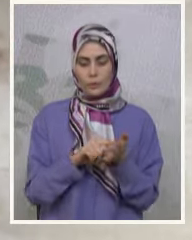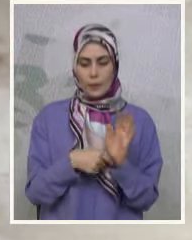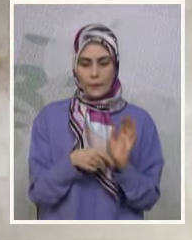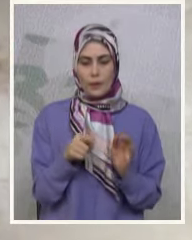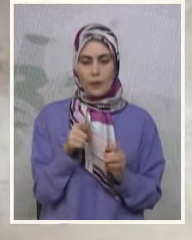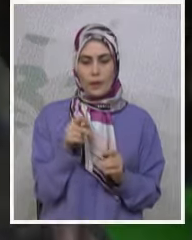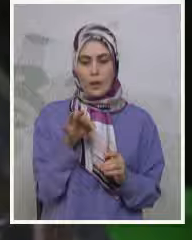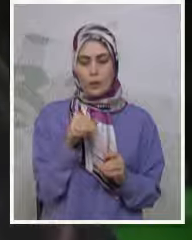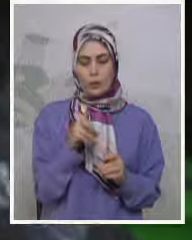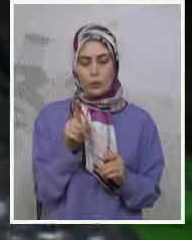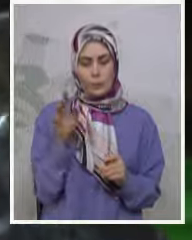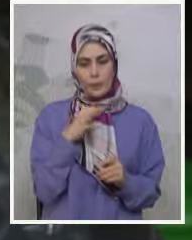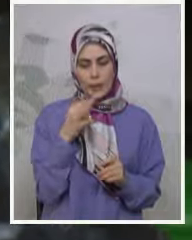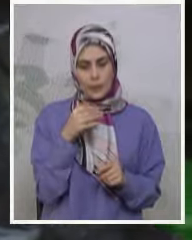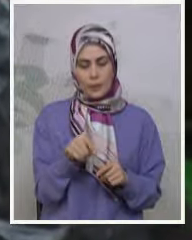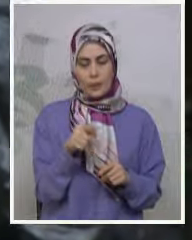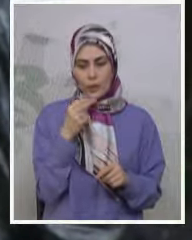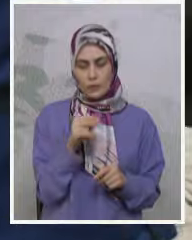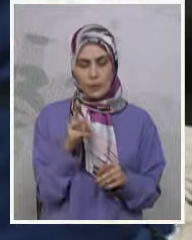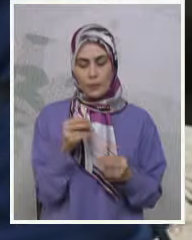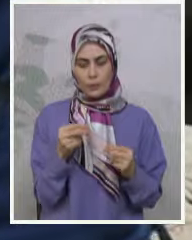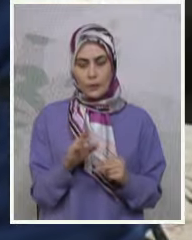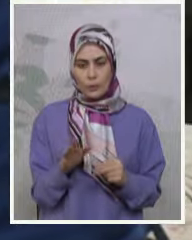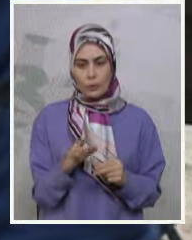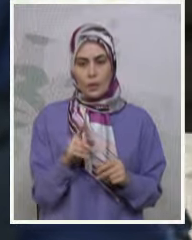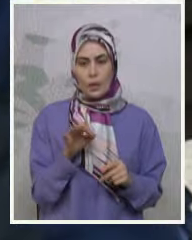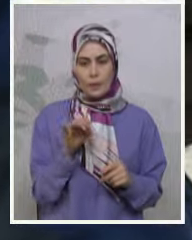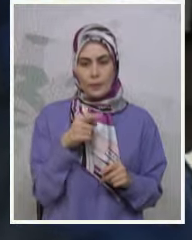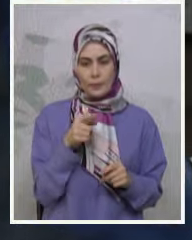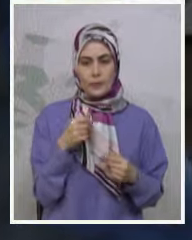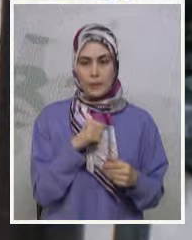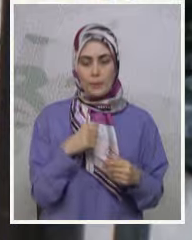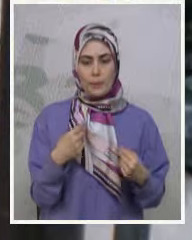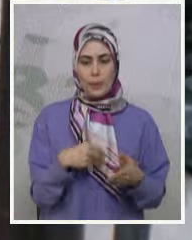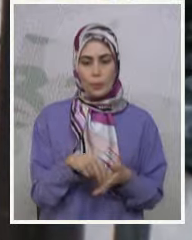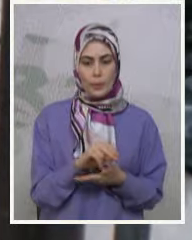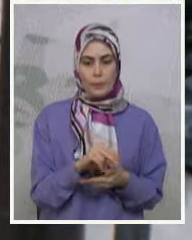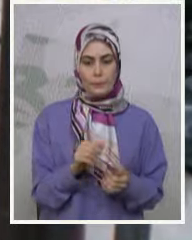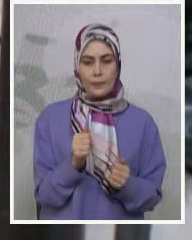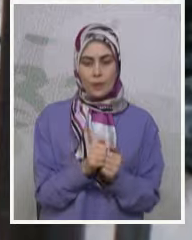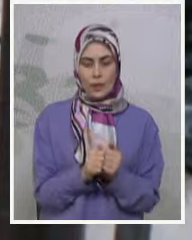мясная продукция надлежащего качества, ее не продают. Об этом говорят и сами покупатели.